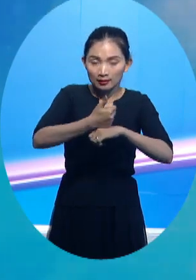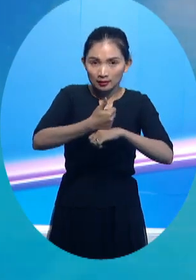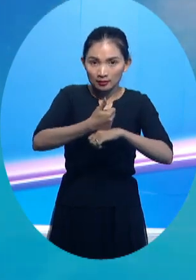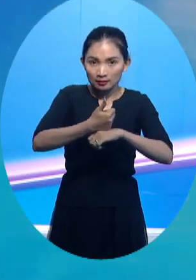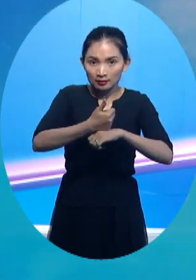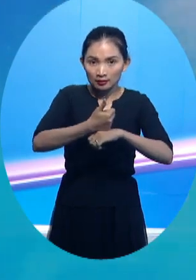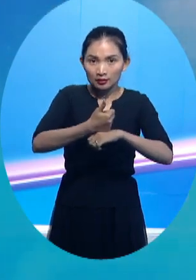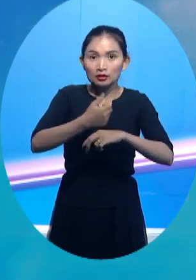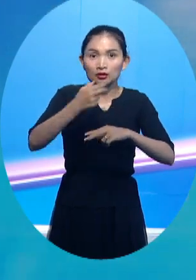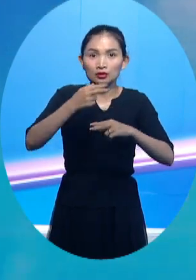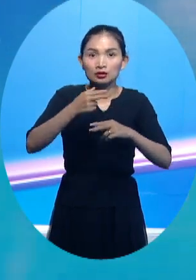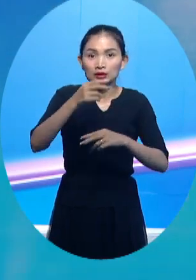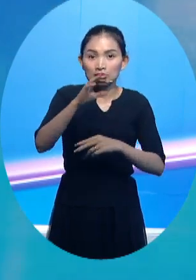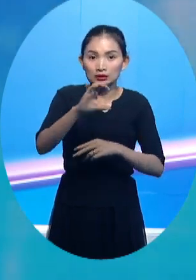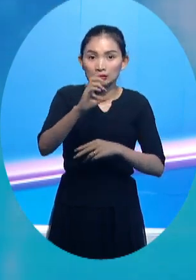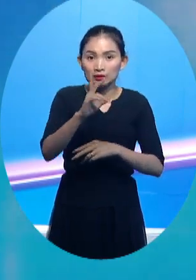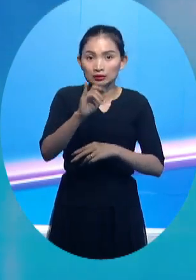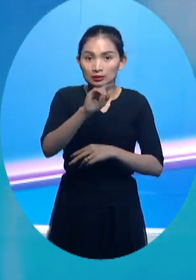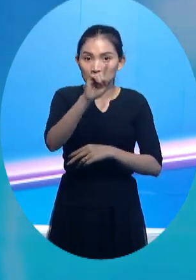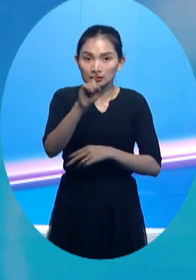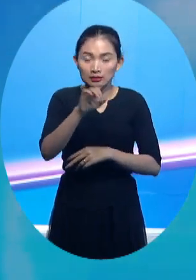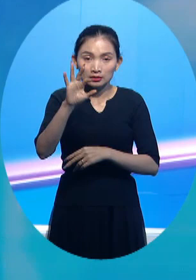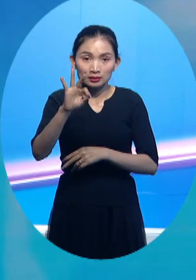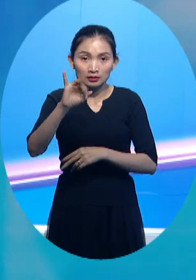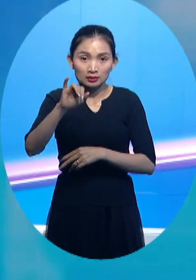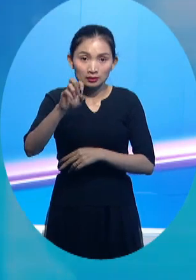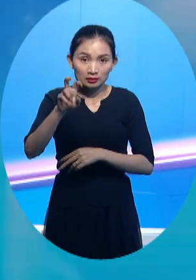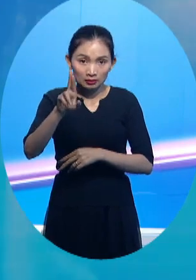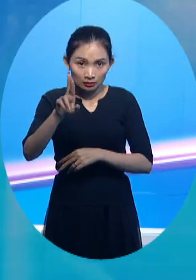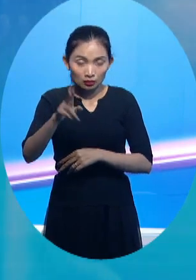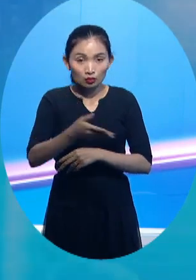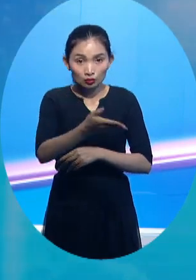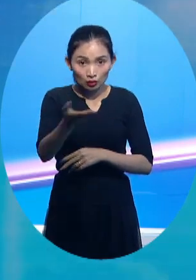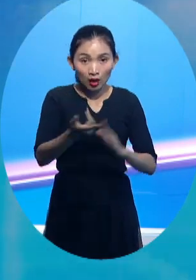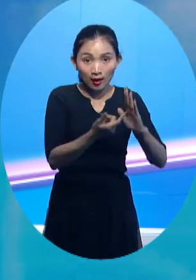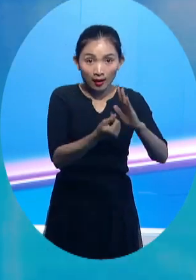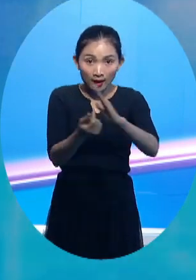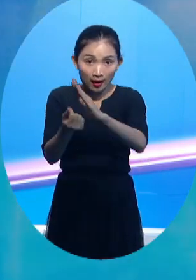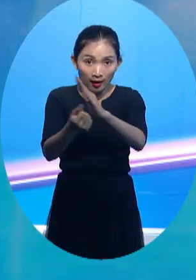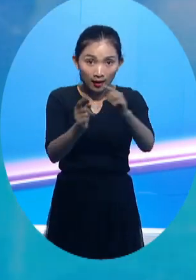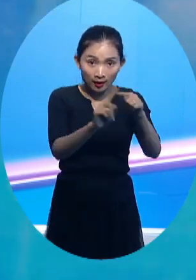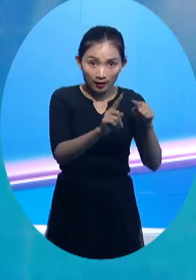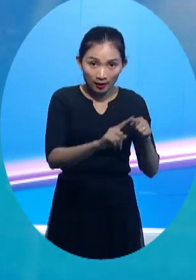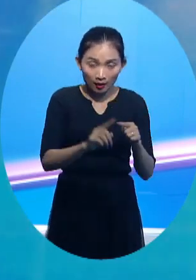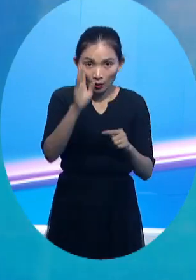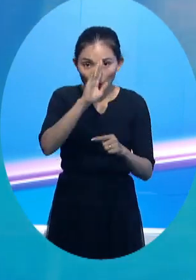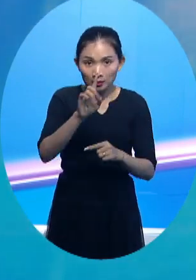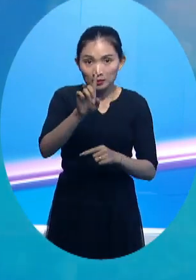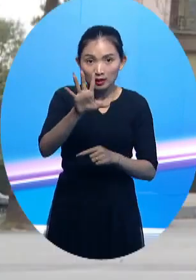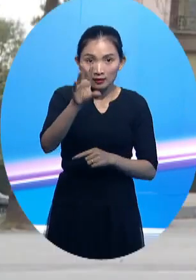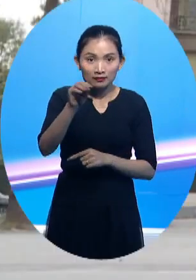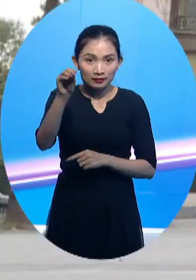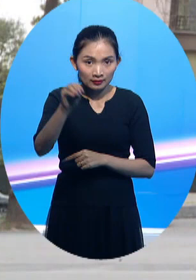năm 2024 cho các ngân hàng là 15 ph và cho biết sẽ linh hoạt điều chỉnh phù hợp với diễn biến tình hình thực